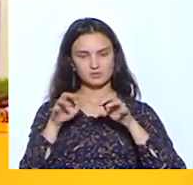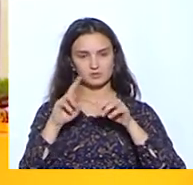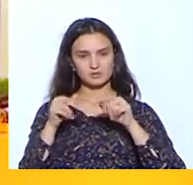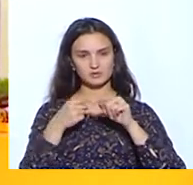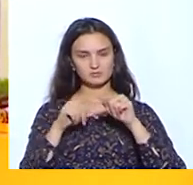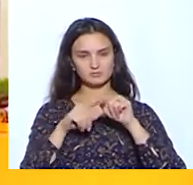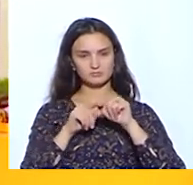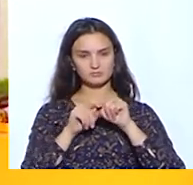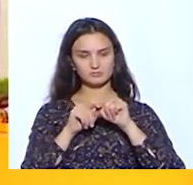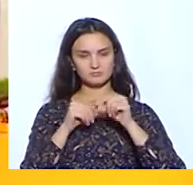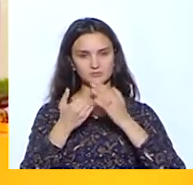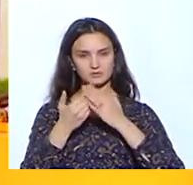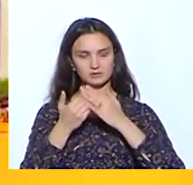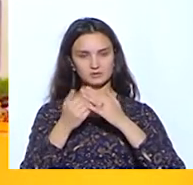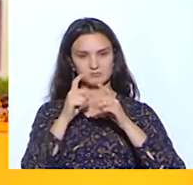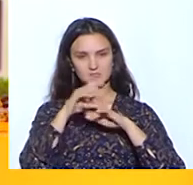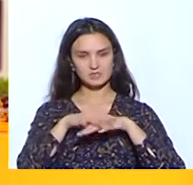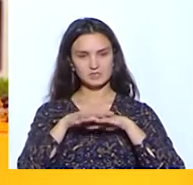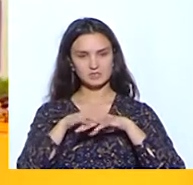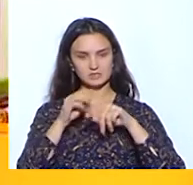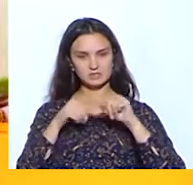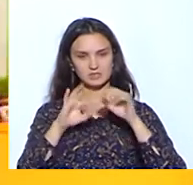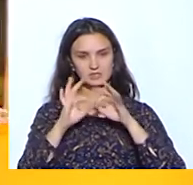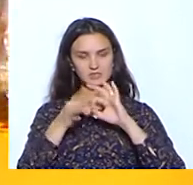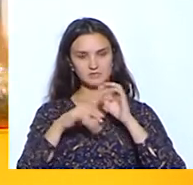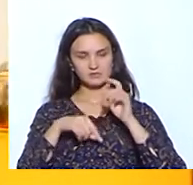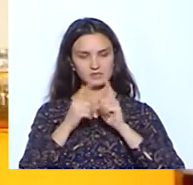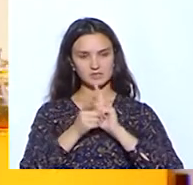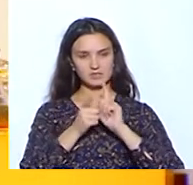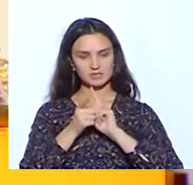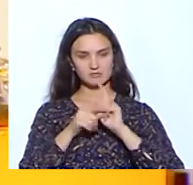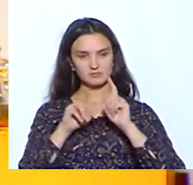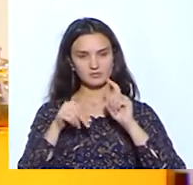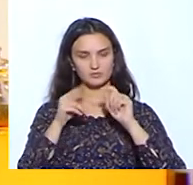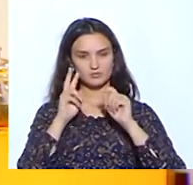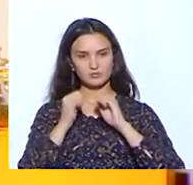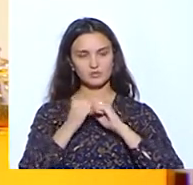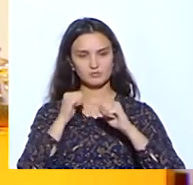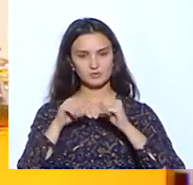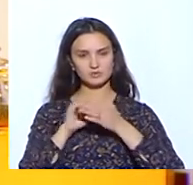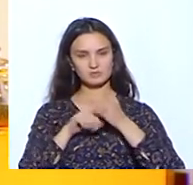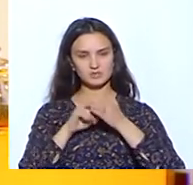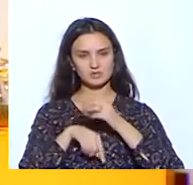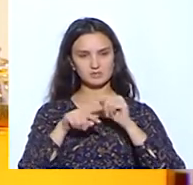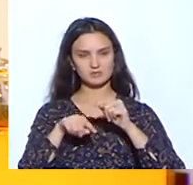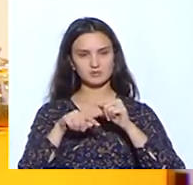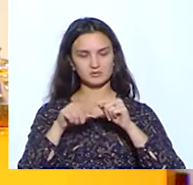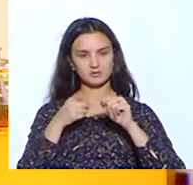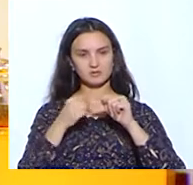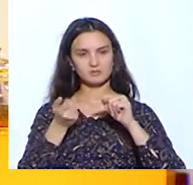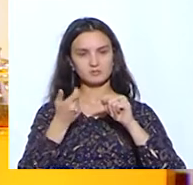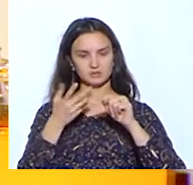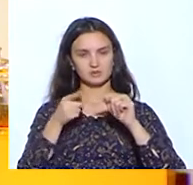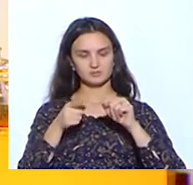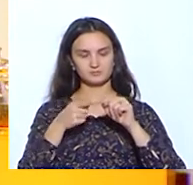და მაგალითად მწნილები, რომელიც ნაწლავის ფლორას აწესრიგებს. სხვათაშორის ყაბზობის მიზეზებს შორის კრიტიკულად შეაფასეთ,